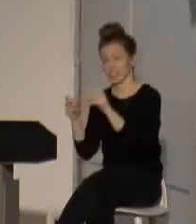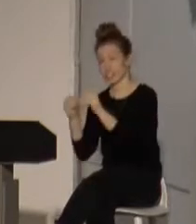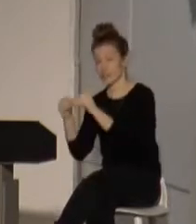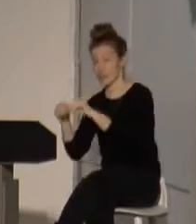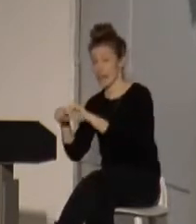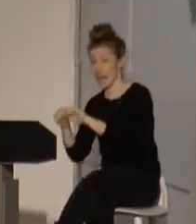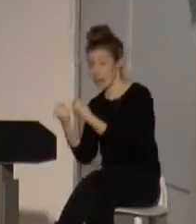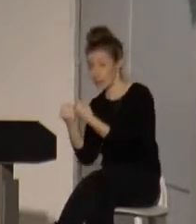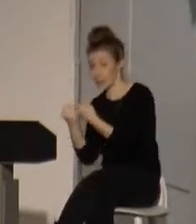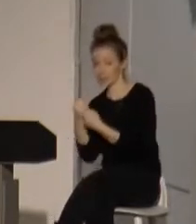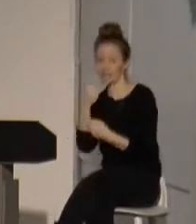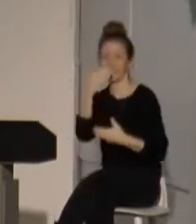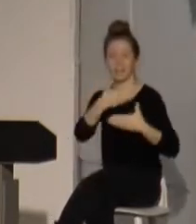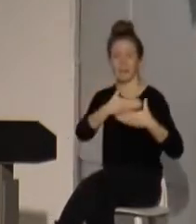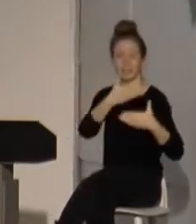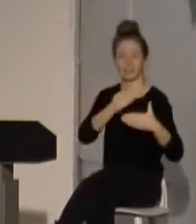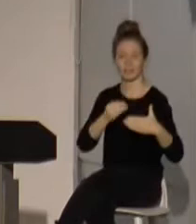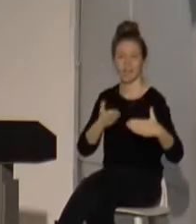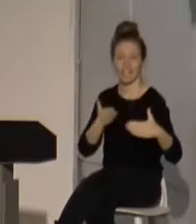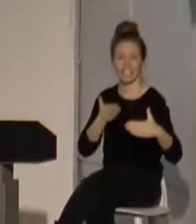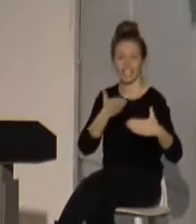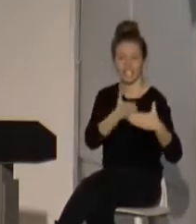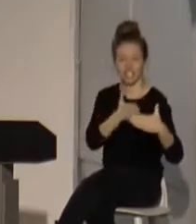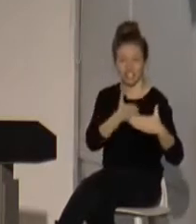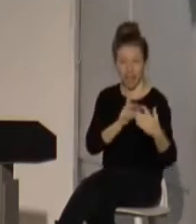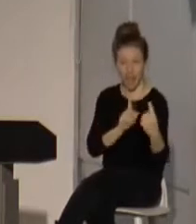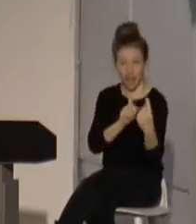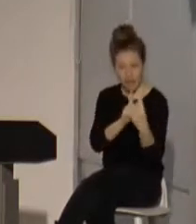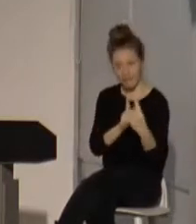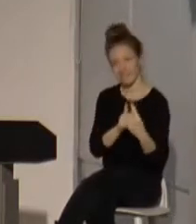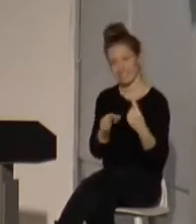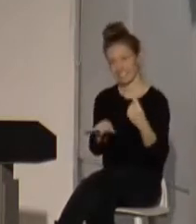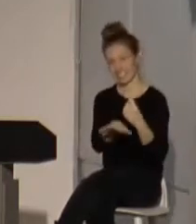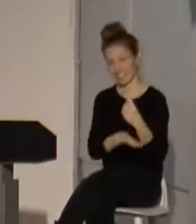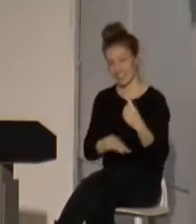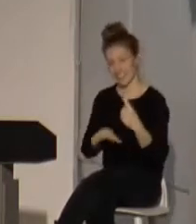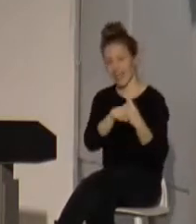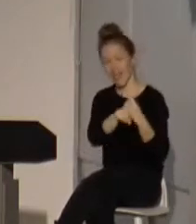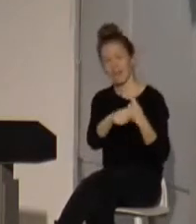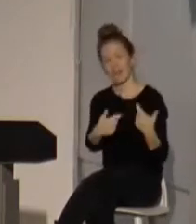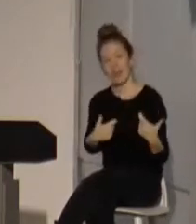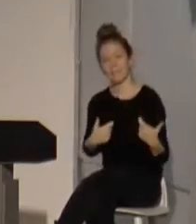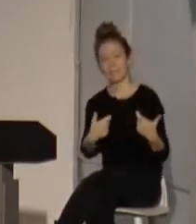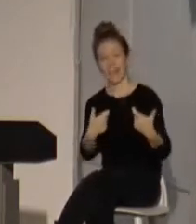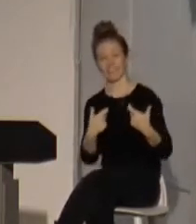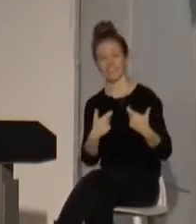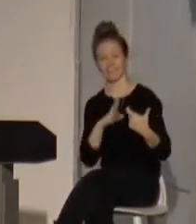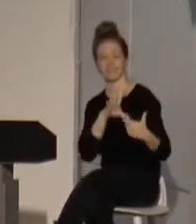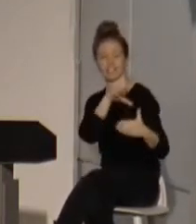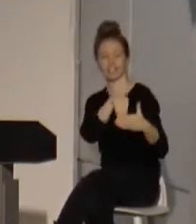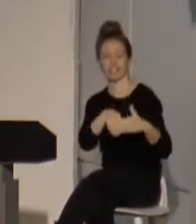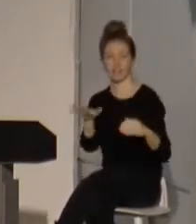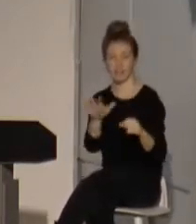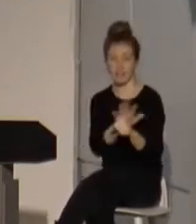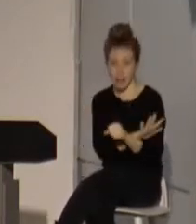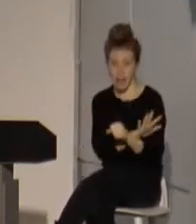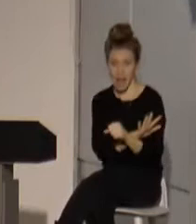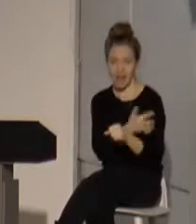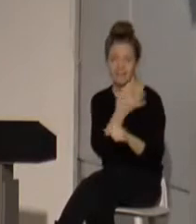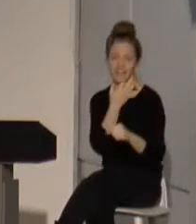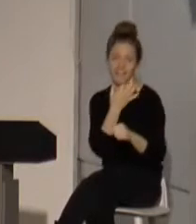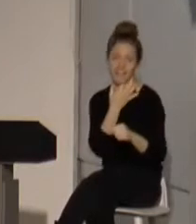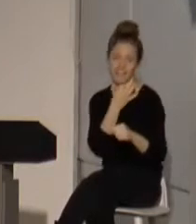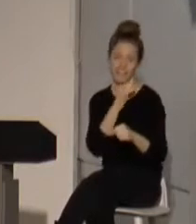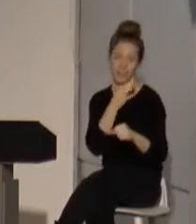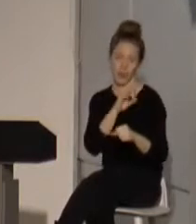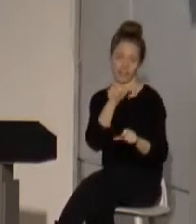לבין מחסומים של גישה ושל סביבה. אלה מעכבים את ההשתתפות המלאה ובת התועלת בחברה של אנשים